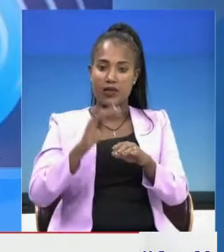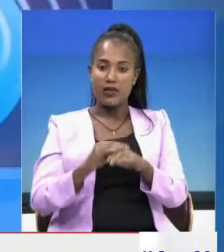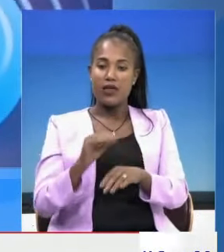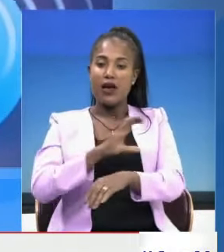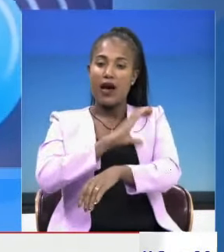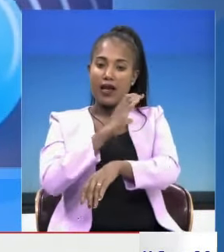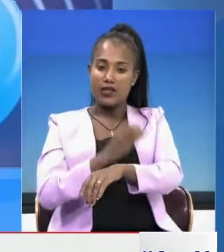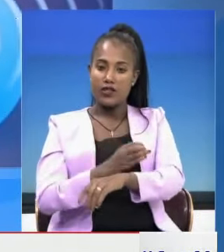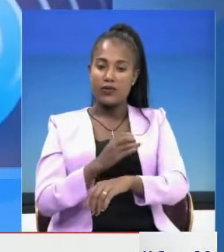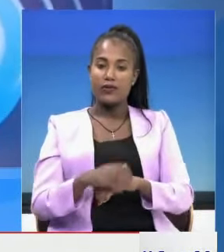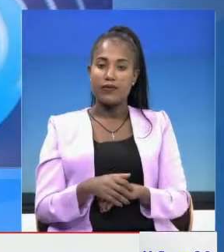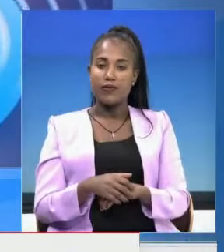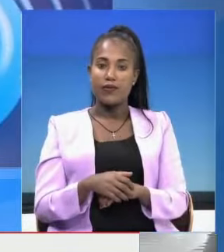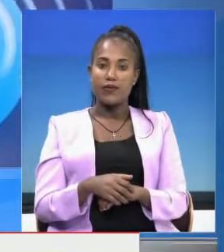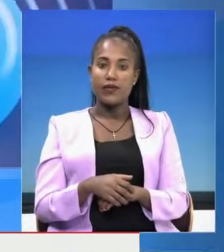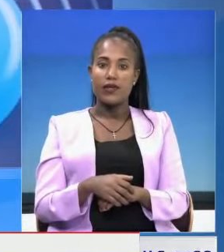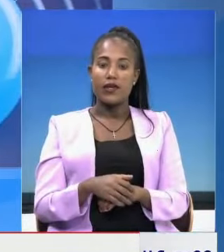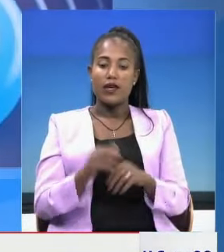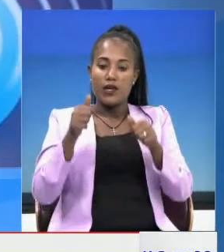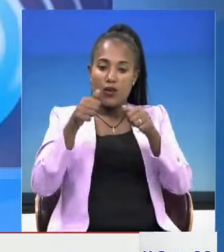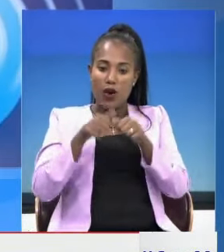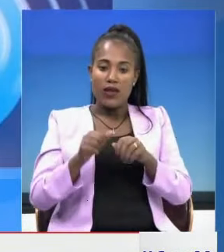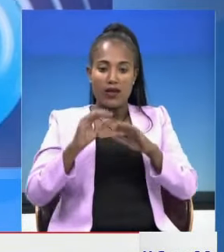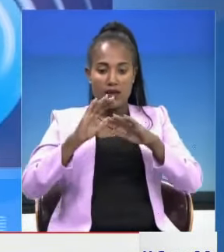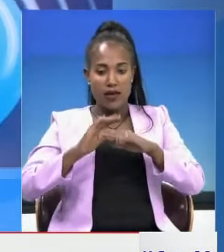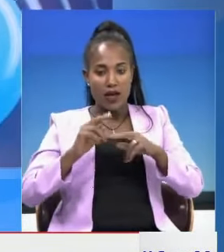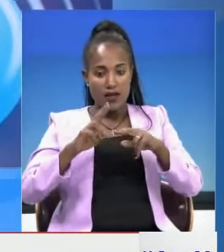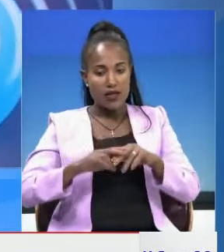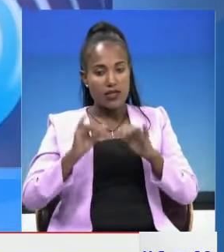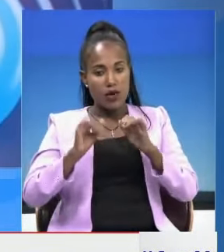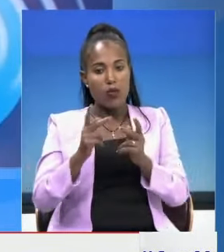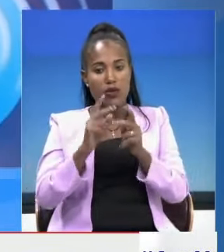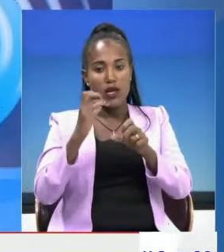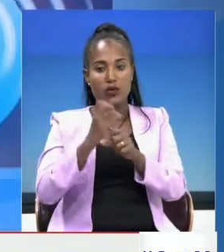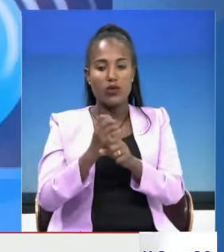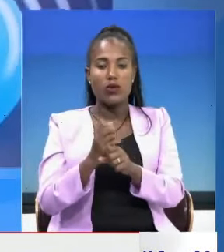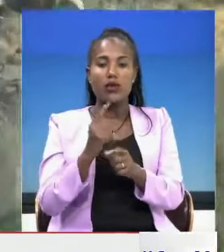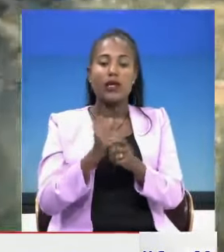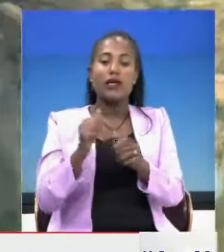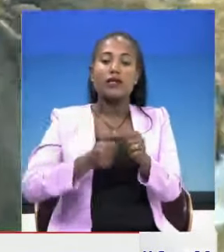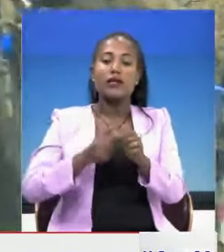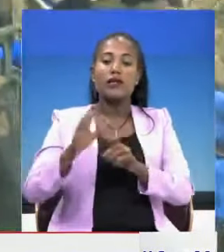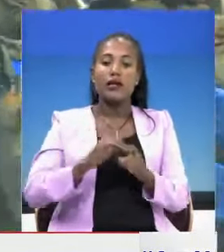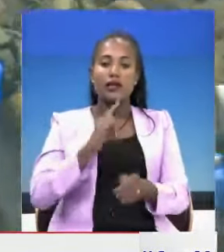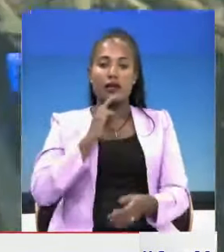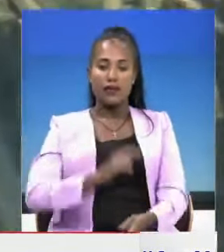ኃይላችን እየዋለ እያደረ እዛ ቦታ ይዞ ይህን ክትትል እያደረገ ነው።